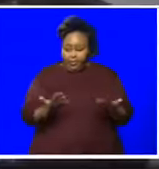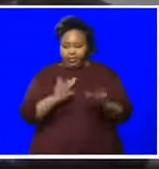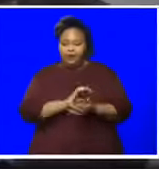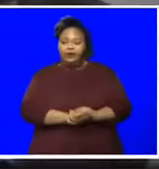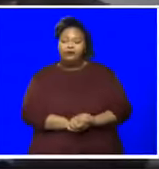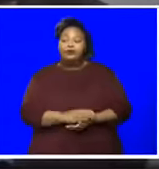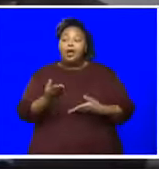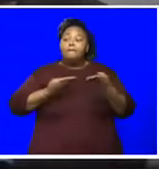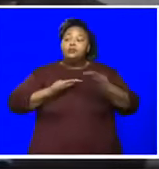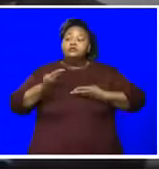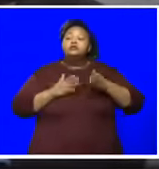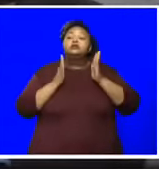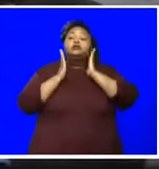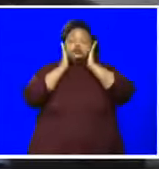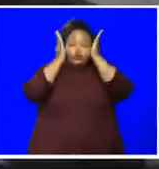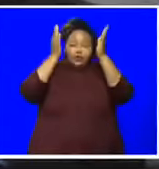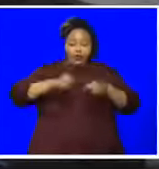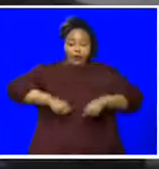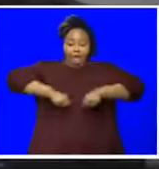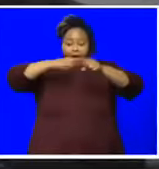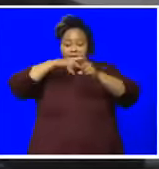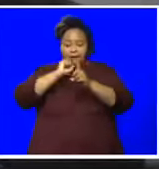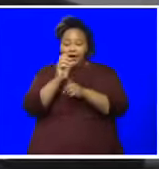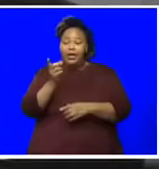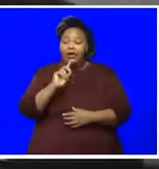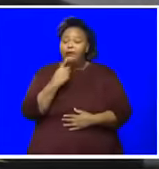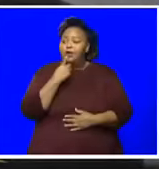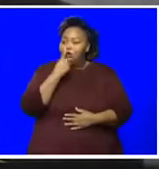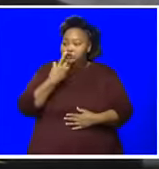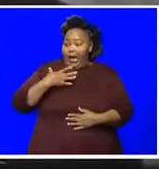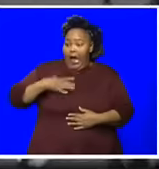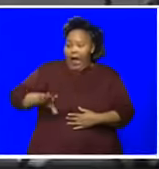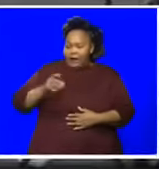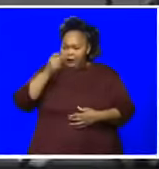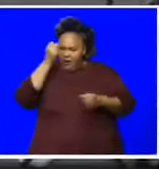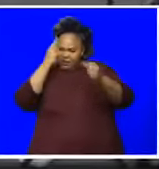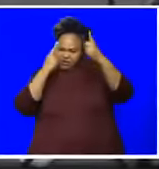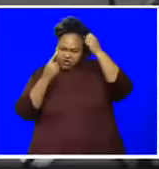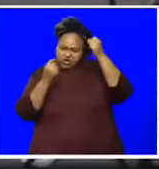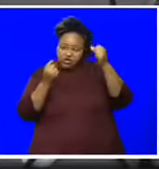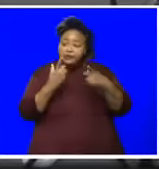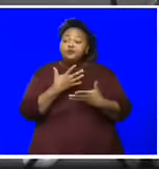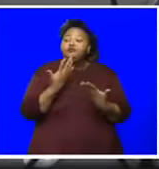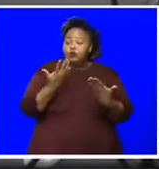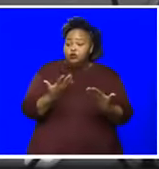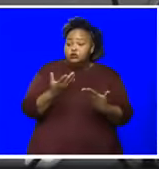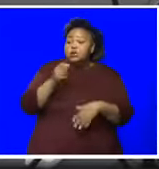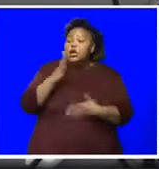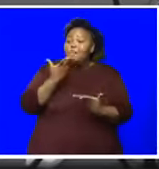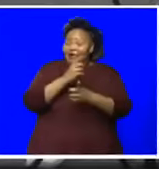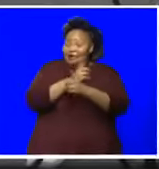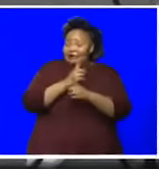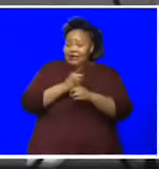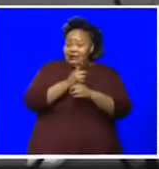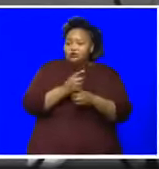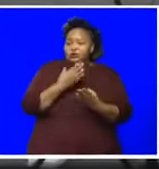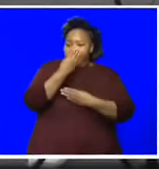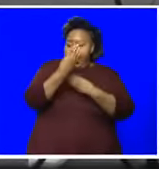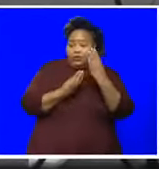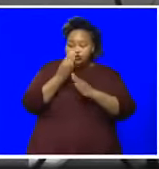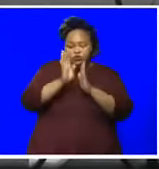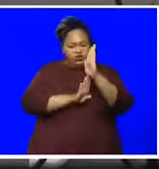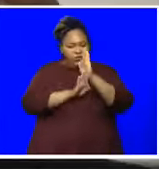kwemphathi webhizinisi eSwatini nathi Dlamini, letinye tinqumo letithethwe kwekuthi kufanele kubukwe kuthuthukiswa kwetemfundo